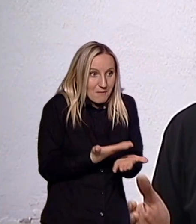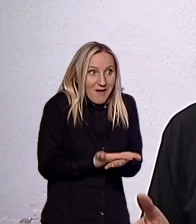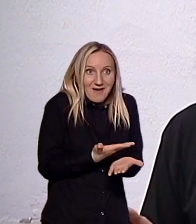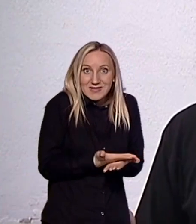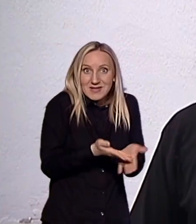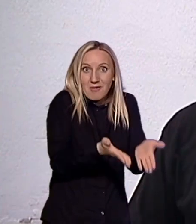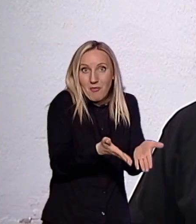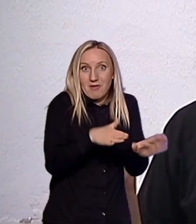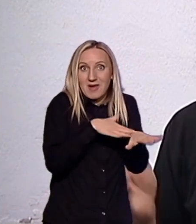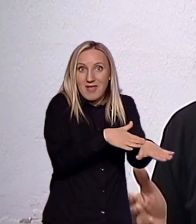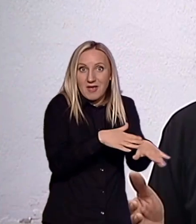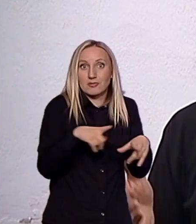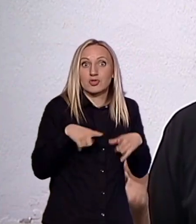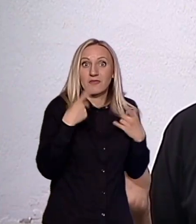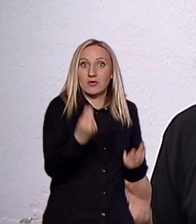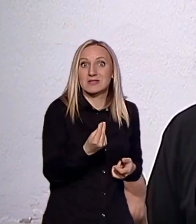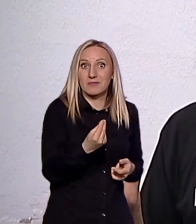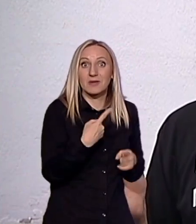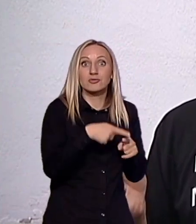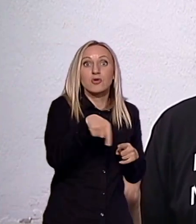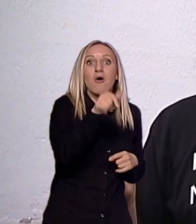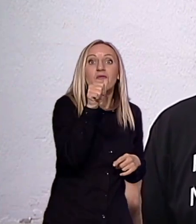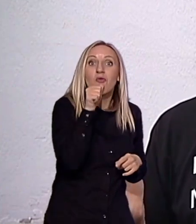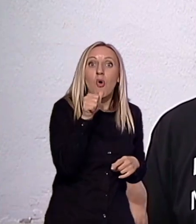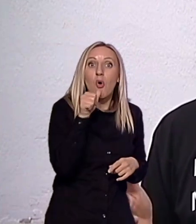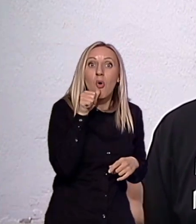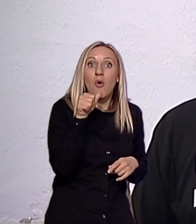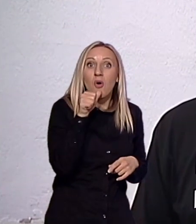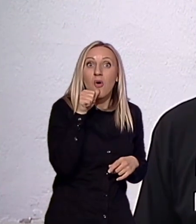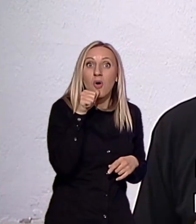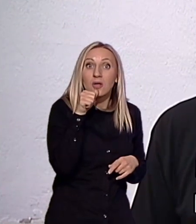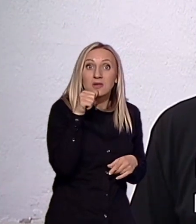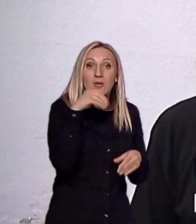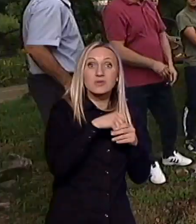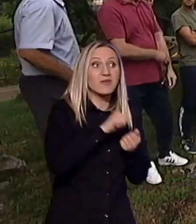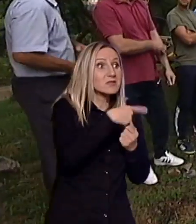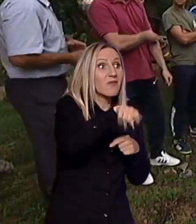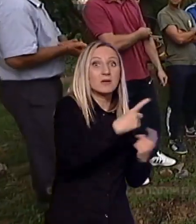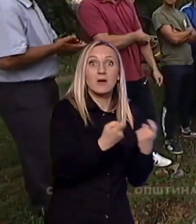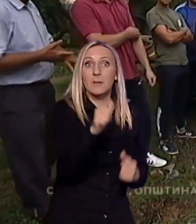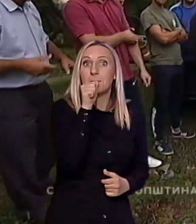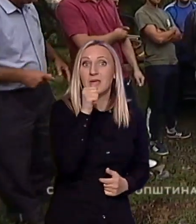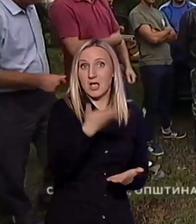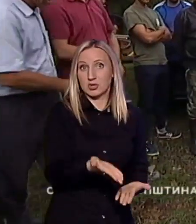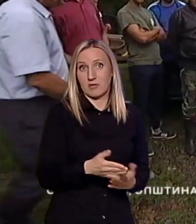svih tih reka, život Srbije, jer su te vode najčešće u svojim izvorišnim zonama i pijaće vode.